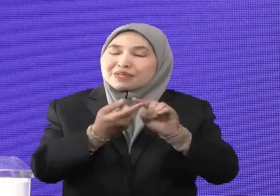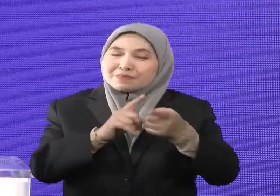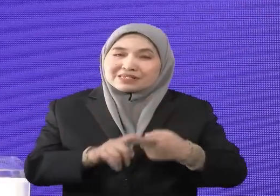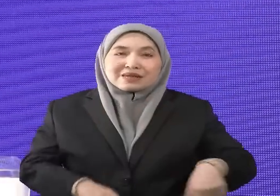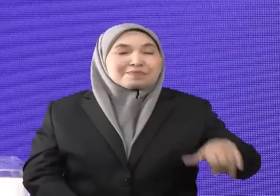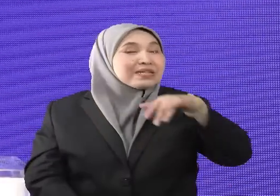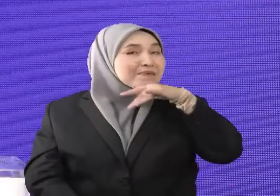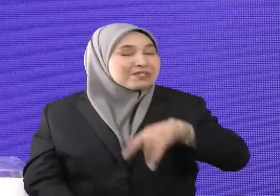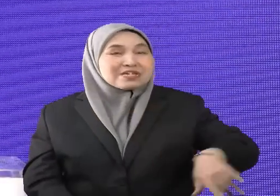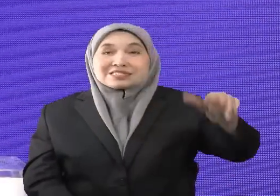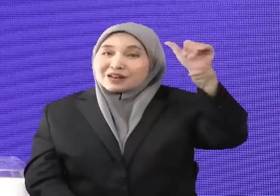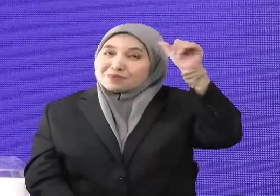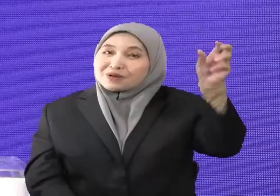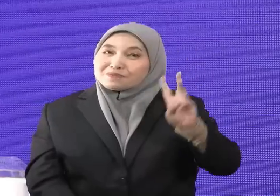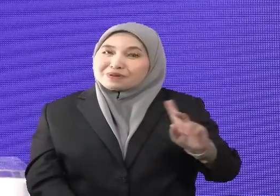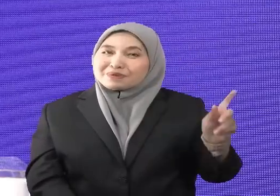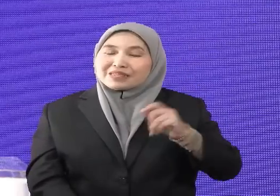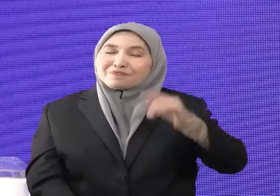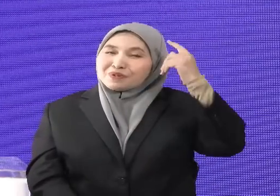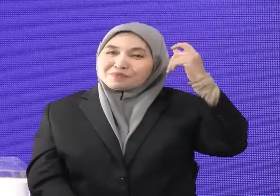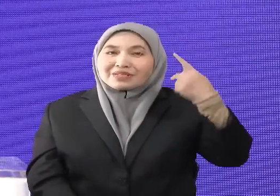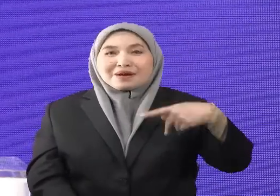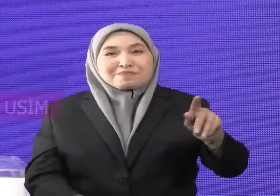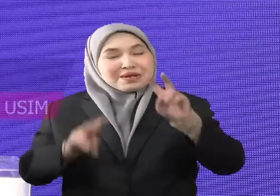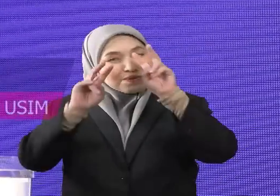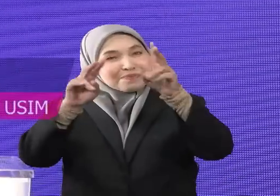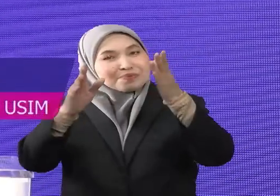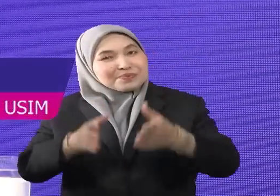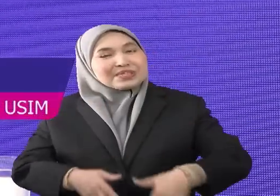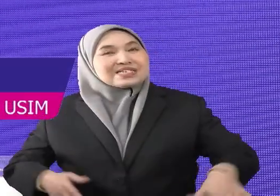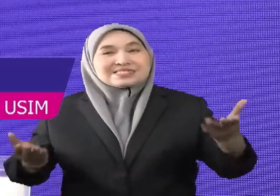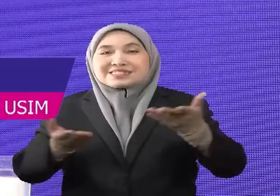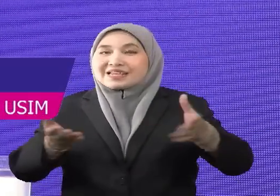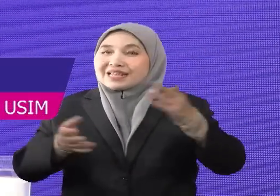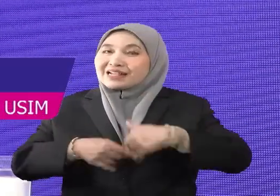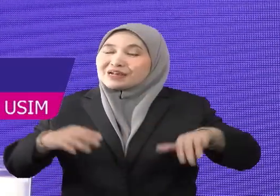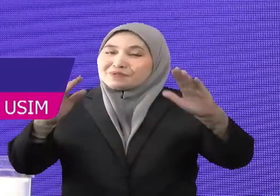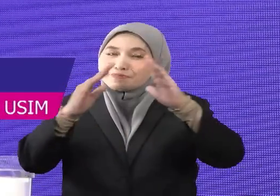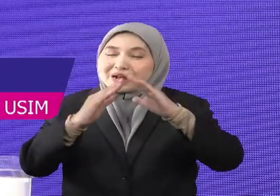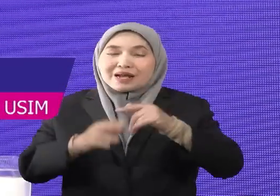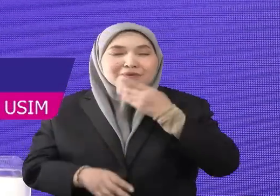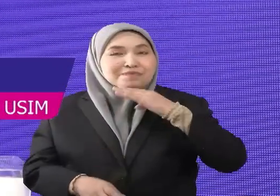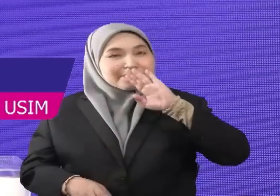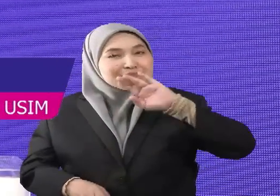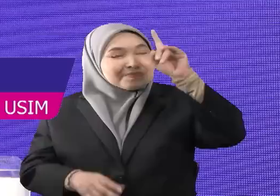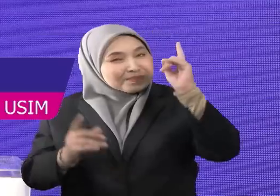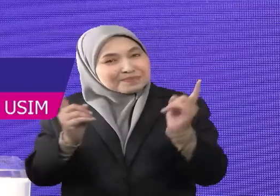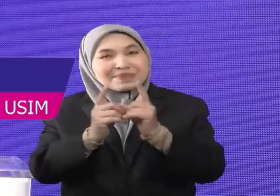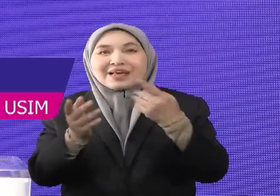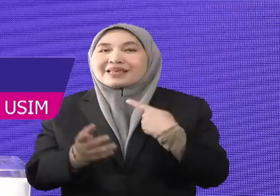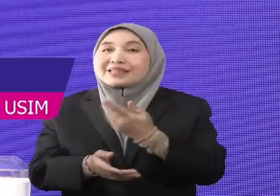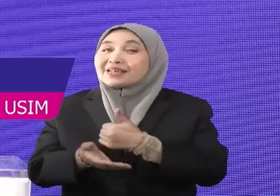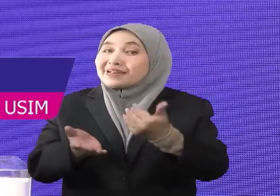warahmatullahi wabarakatuh di studio dan juga penonton di rumah Alhamdulillah berjumpa kita